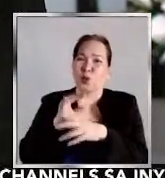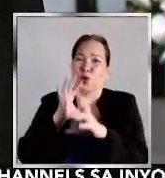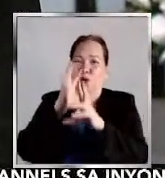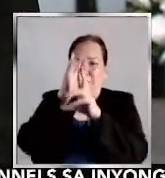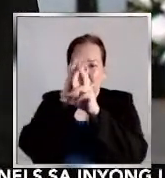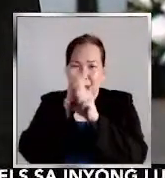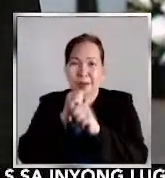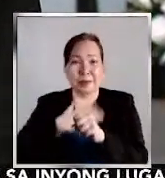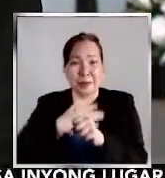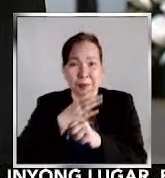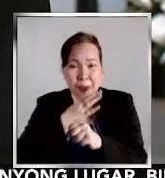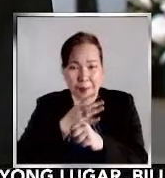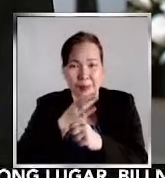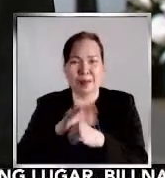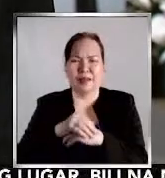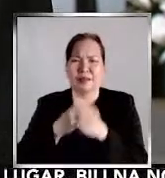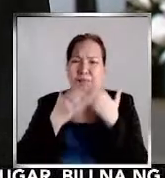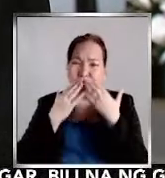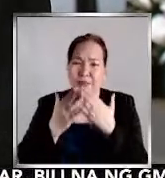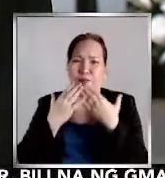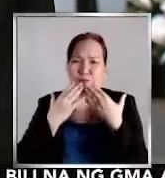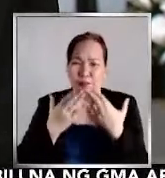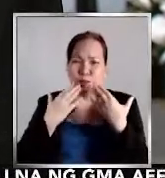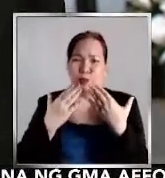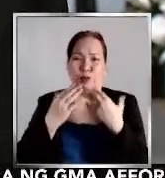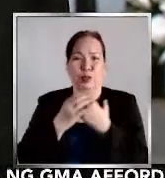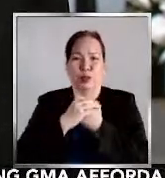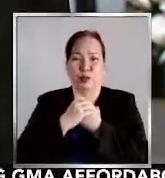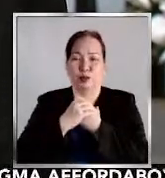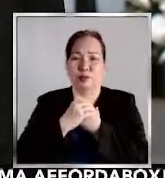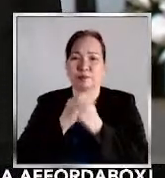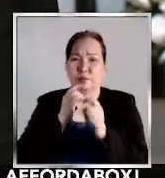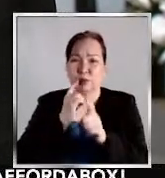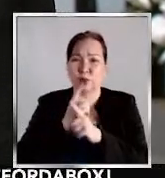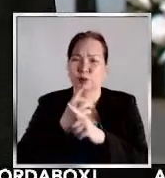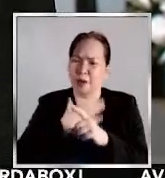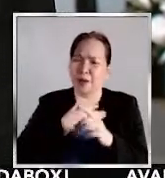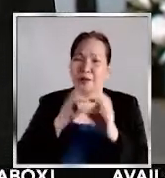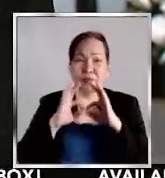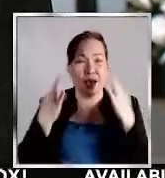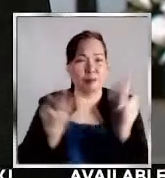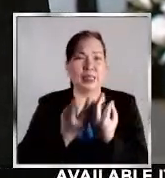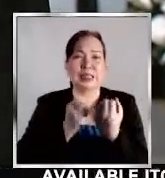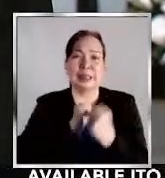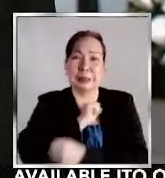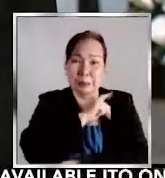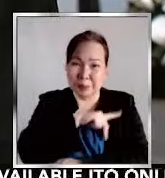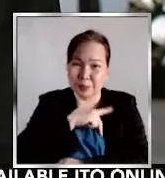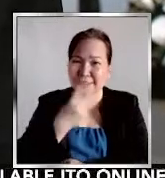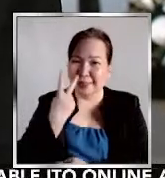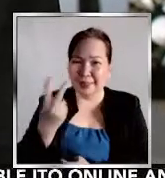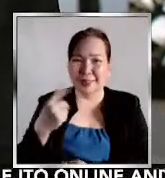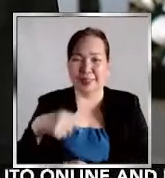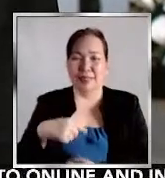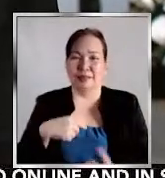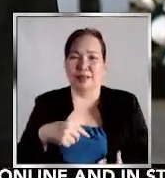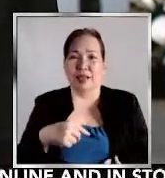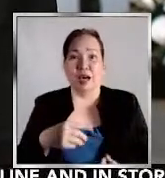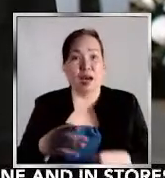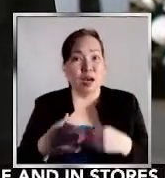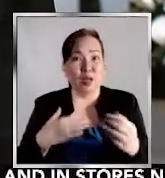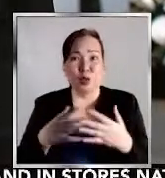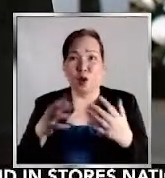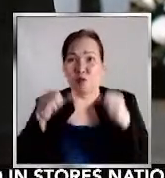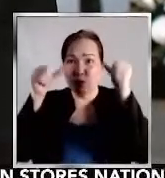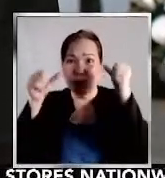salamat po. Malaking bagay po ito na sa aming pamilya na nakikita kayo. Kahit yung mga nagpo-post sa